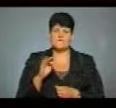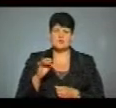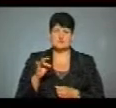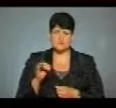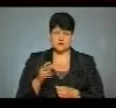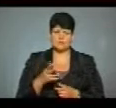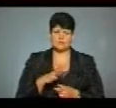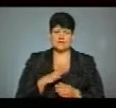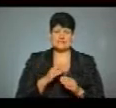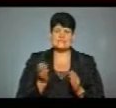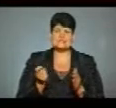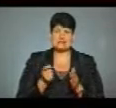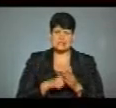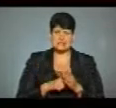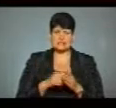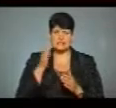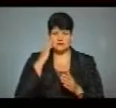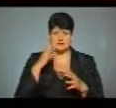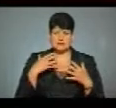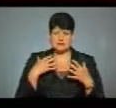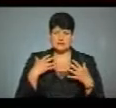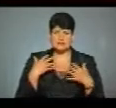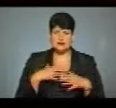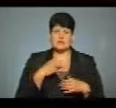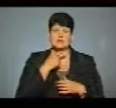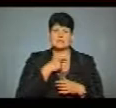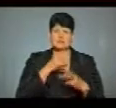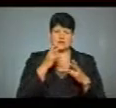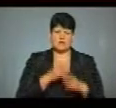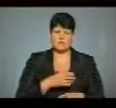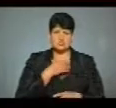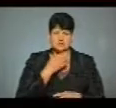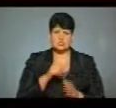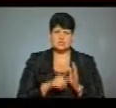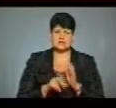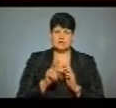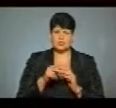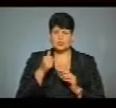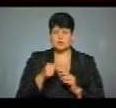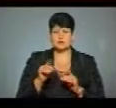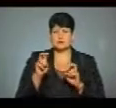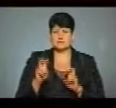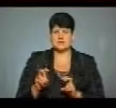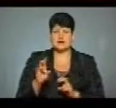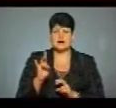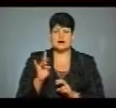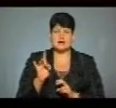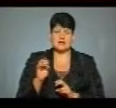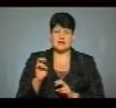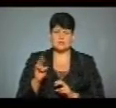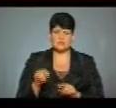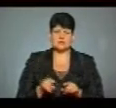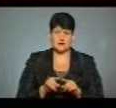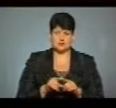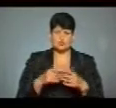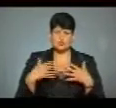зафіксували закриту черепно-мозкову травму, струс мозку і травму шиї. У 62-річного пасажира Renault теж закрита черепно-мозкова травма,